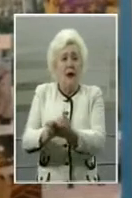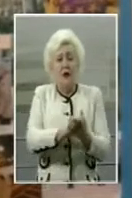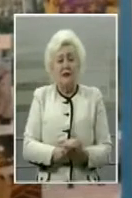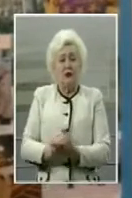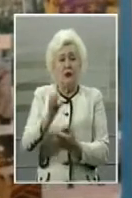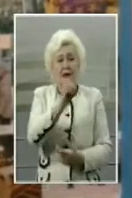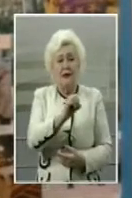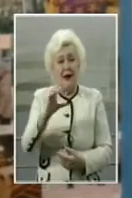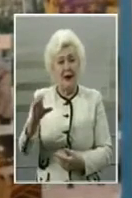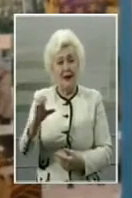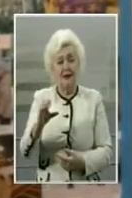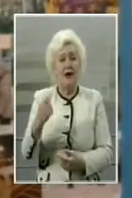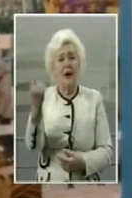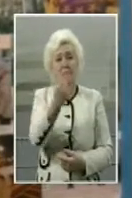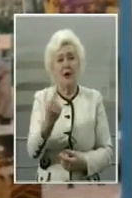ЄС,